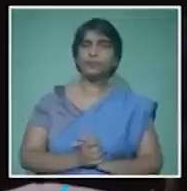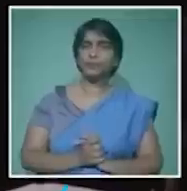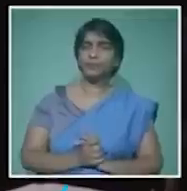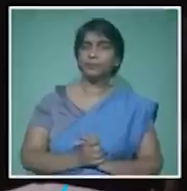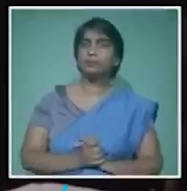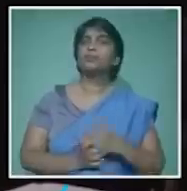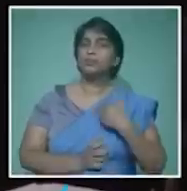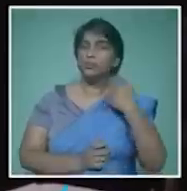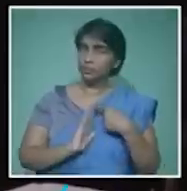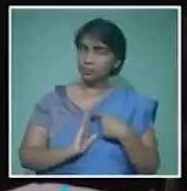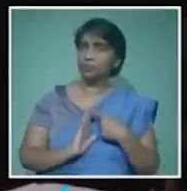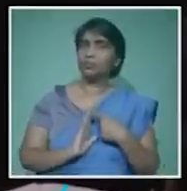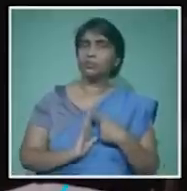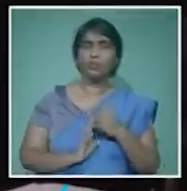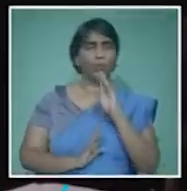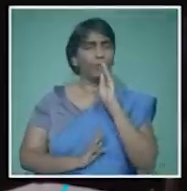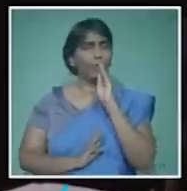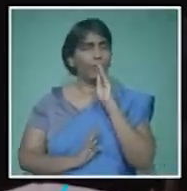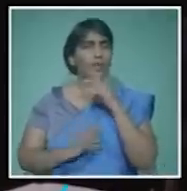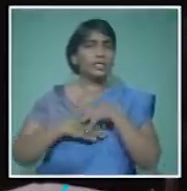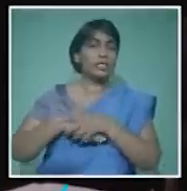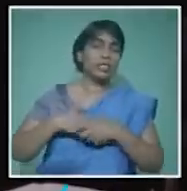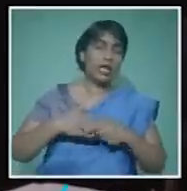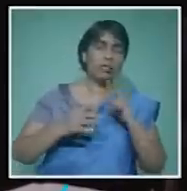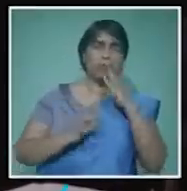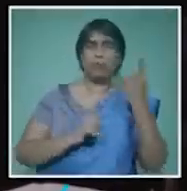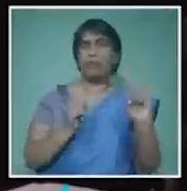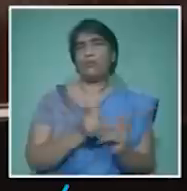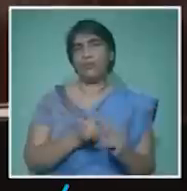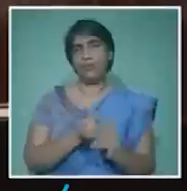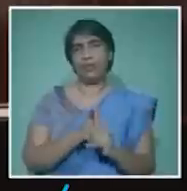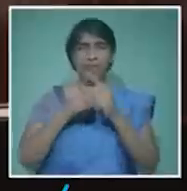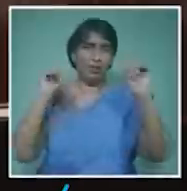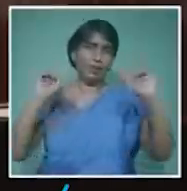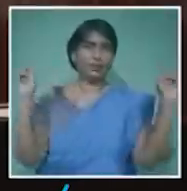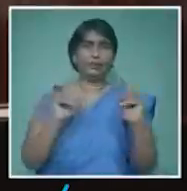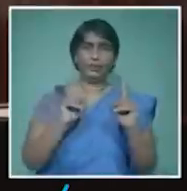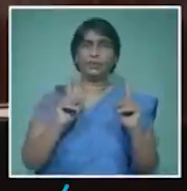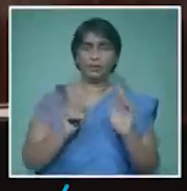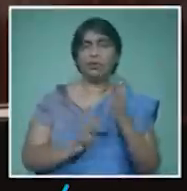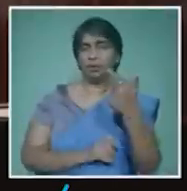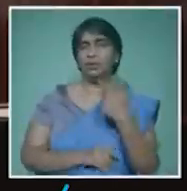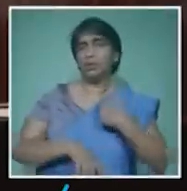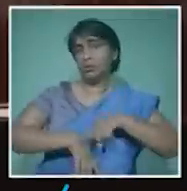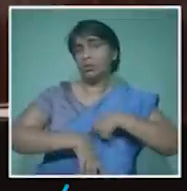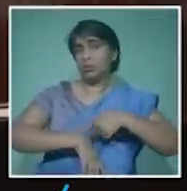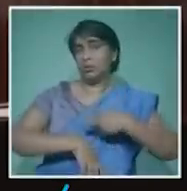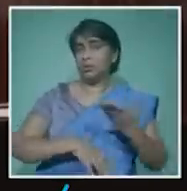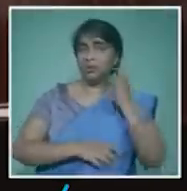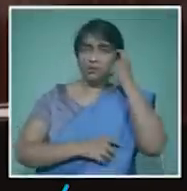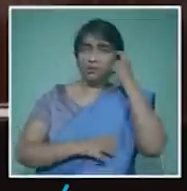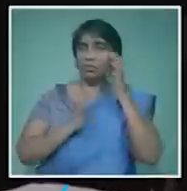කතානායකතුමනි, අපි දන්නවා අපේ රට එක වෙලාවකදී ජාතිවාදී යුද්ධයකට පැටලිලා තිබුණා. ගරු මන්ත්‍රීමා කෙටියෙන් කාරණාව පැහැදිලි කරන්න දැන් ලොකු වෙලාවක් ගත වෙලා තියෙනවා.